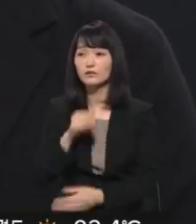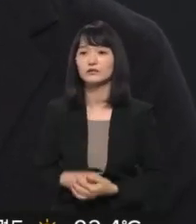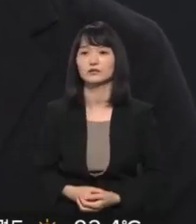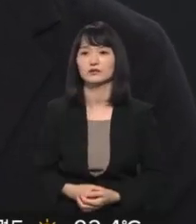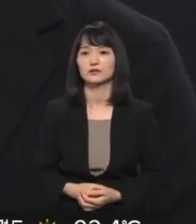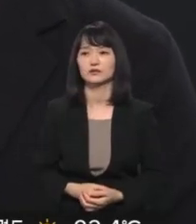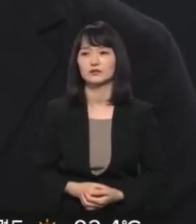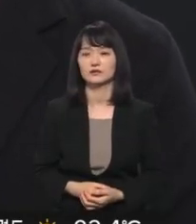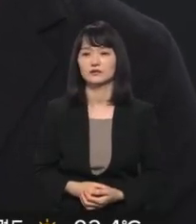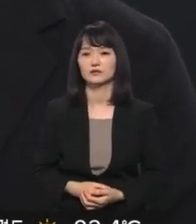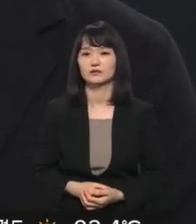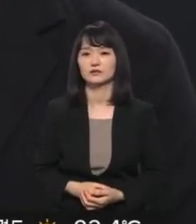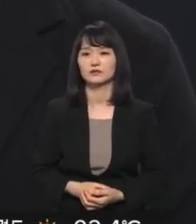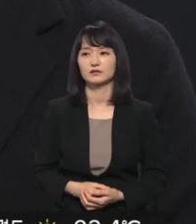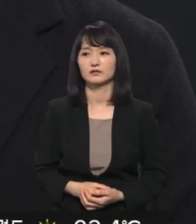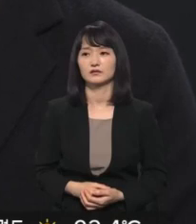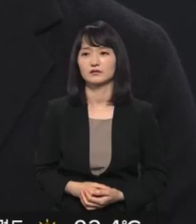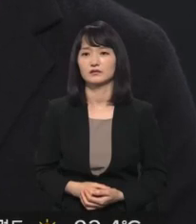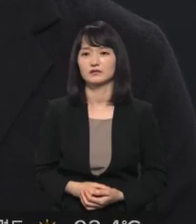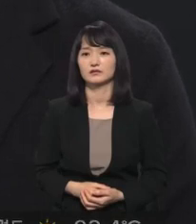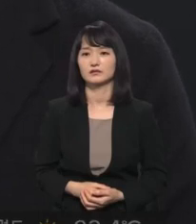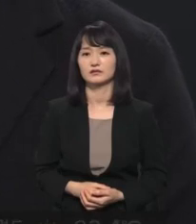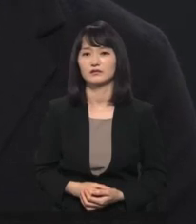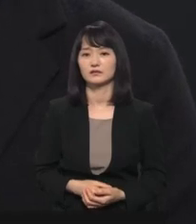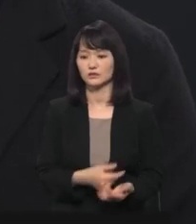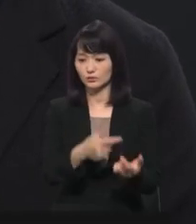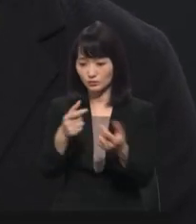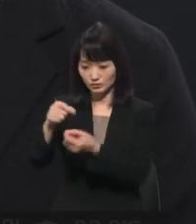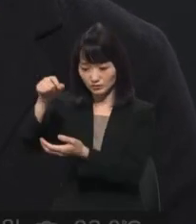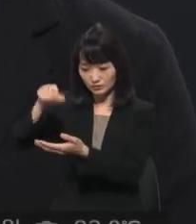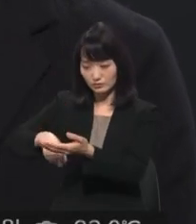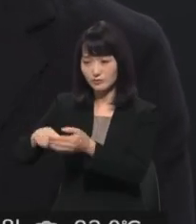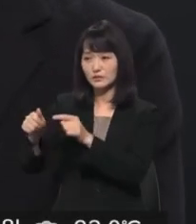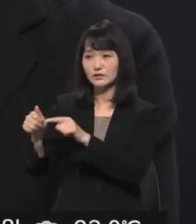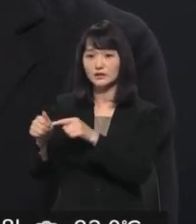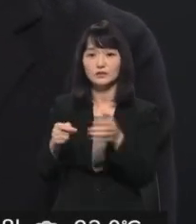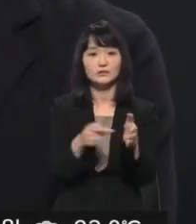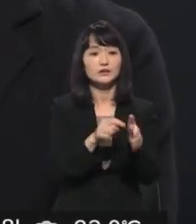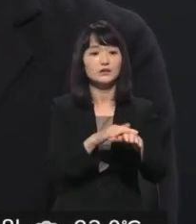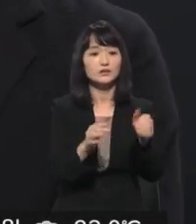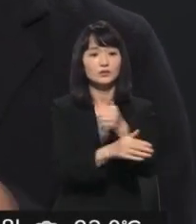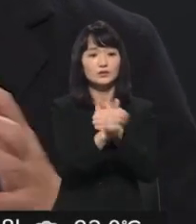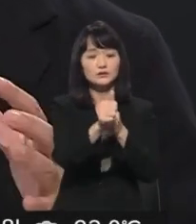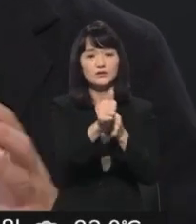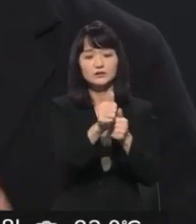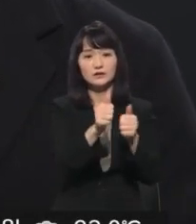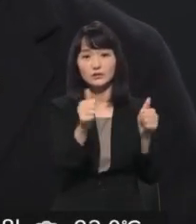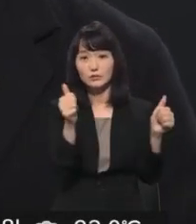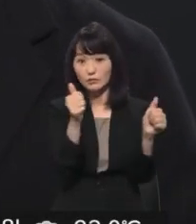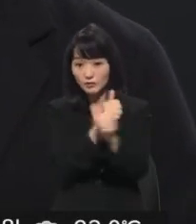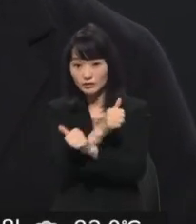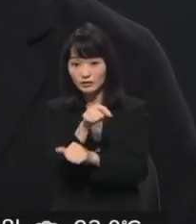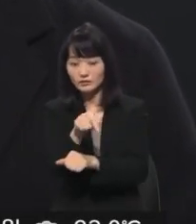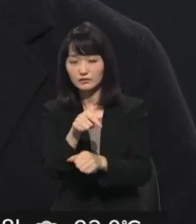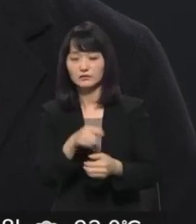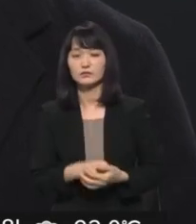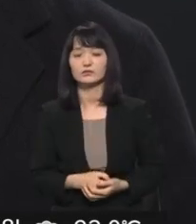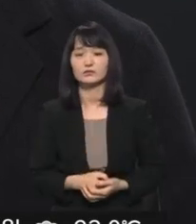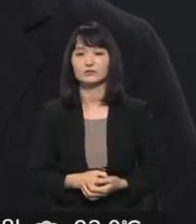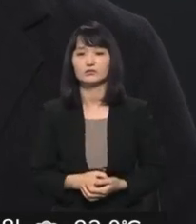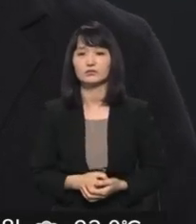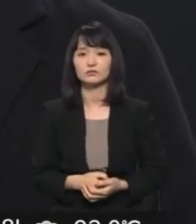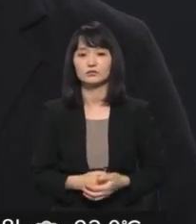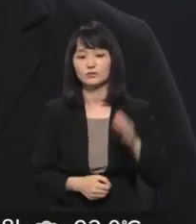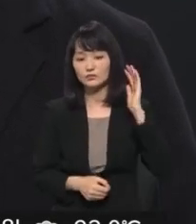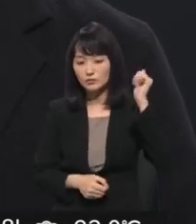똑같은 판사에게 업업 우리는 게 저희 회사 정보 바꿔준 비디오를 하겠다 고 말씀하시는 건 여기에 대통령까지 가세를 하시는 것은